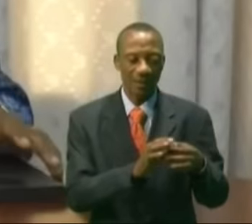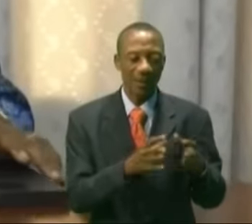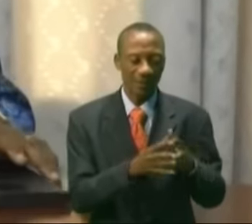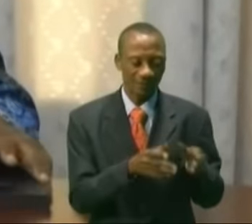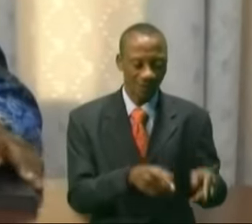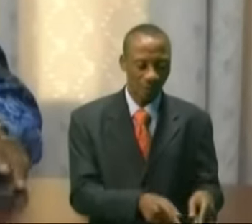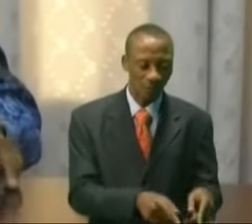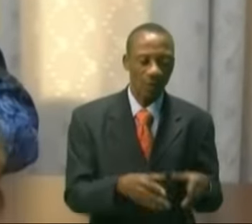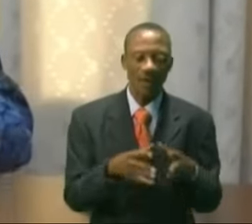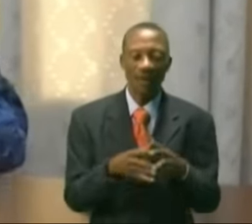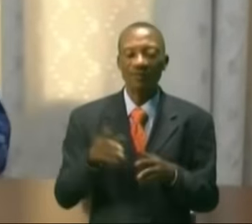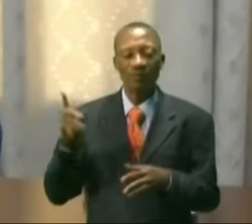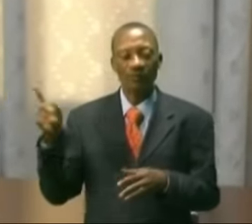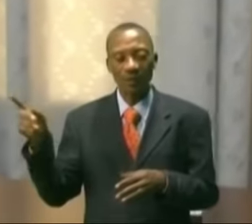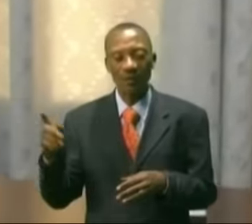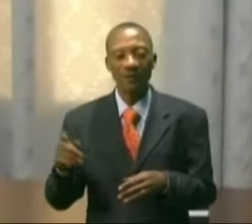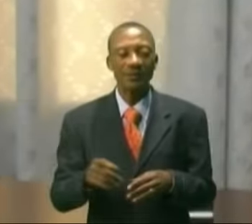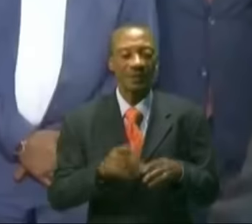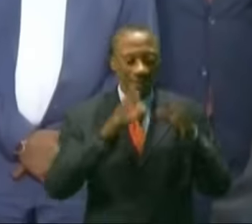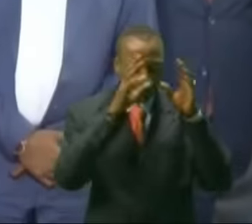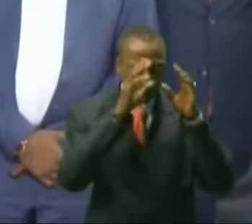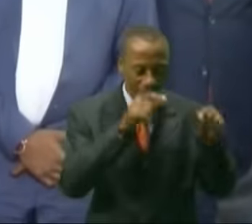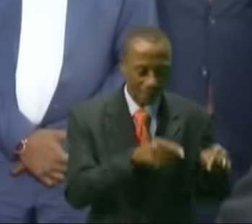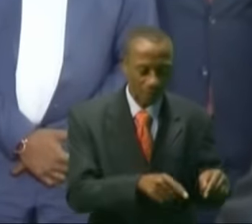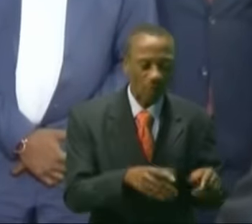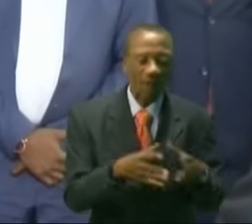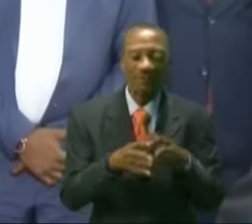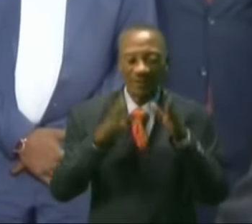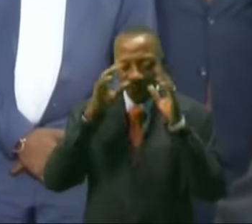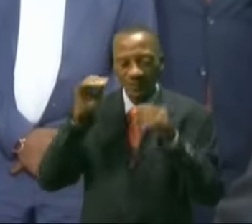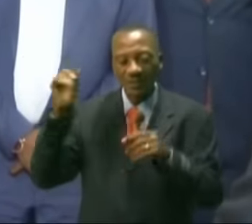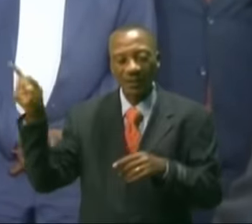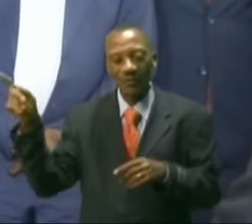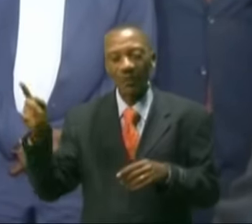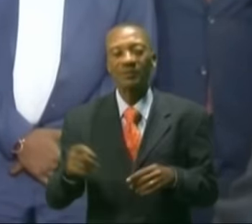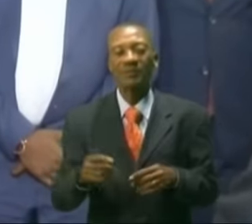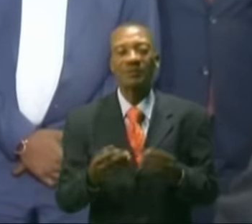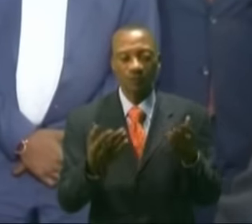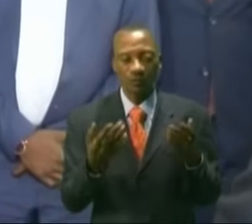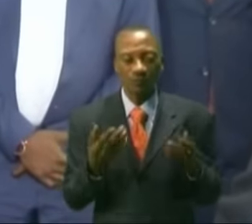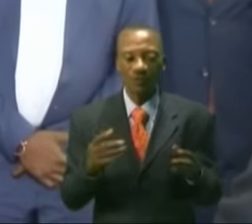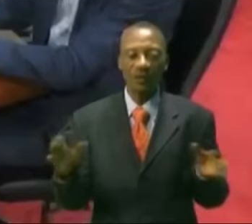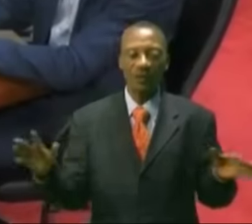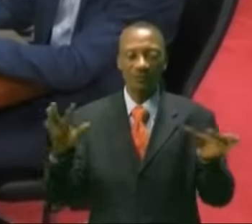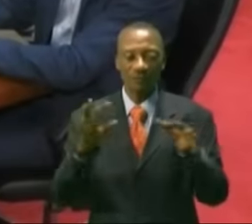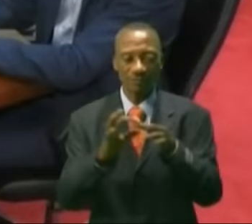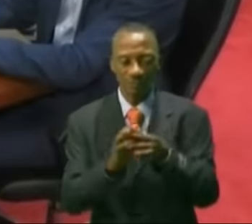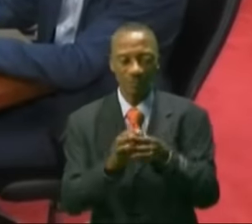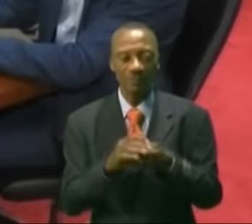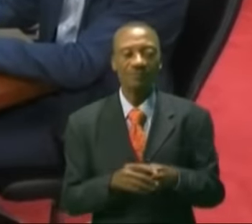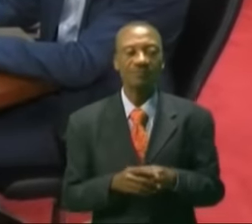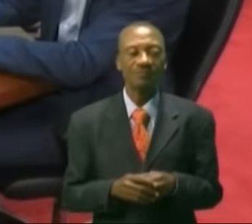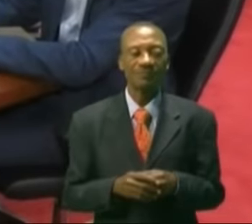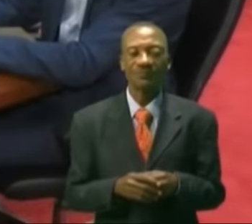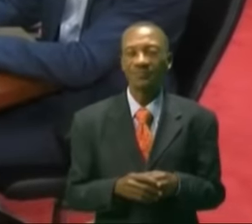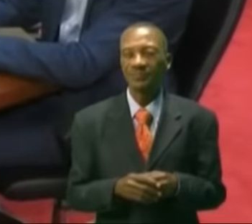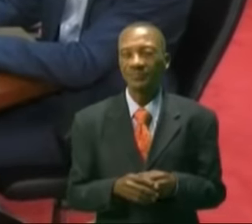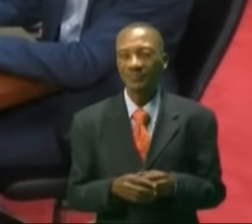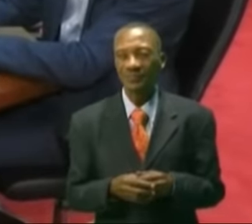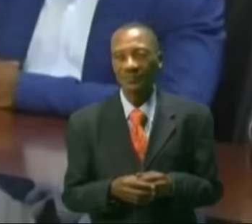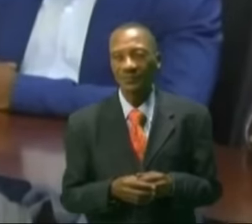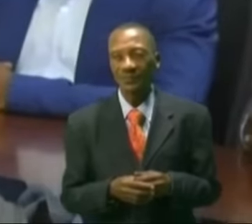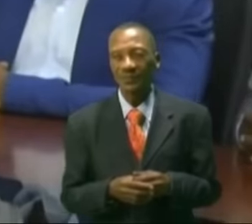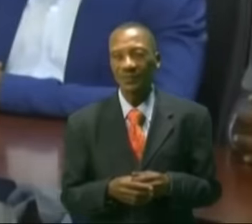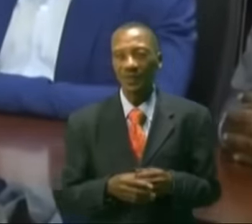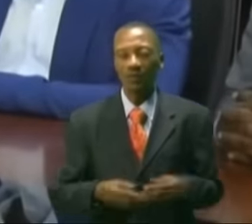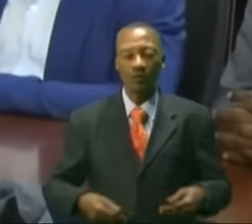aussi avec l'honorable président, se fasse par la création d'une structure, la structure des jeunes parlementaires de la 4e législature. Les jeunes députés nationaux